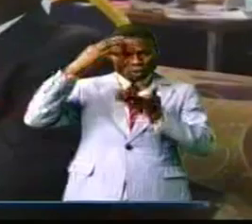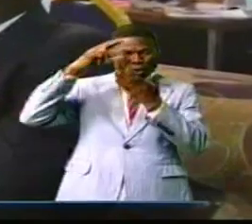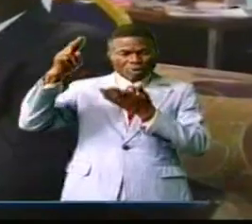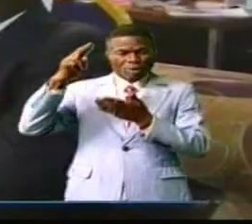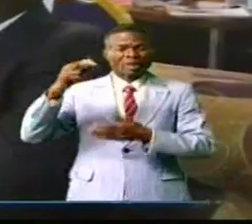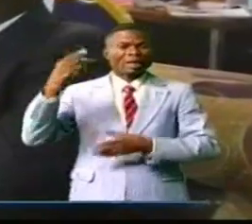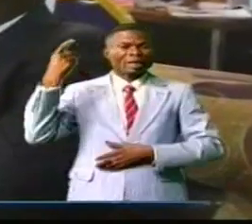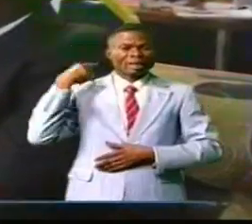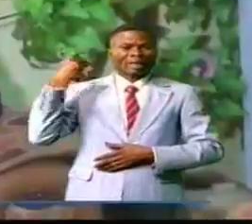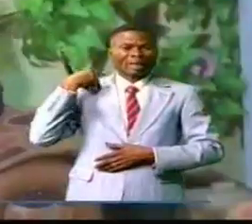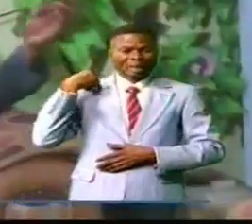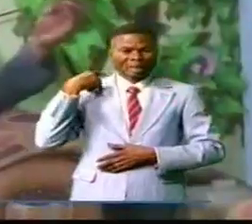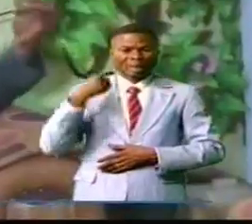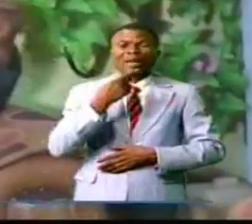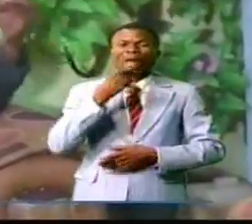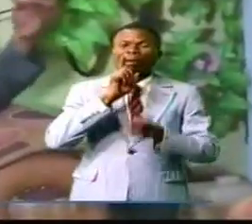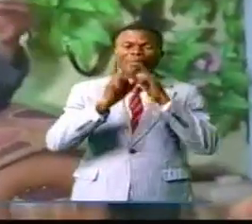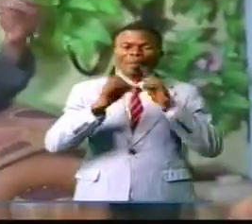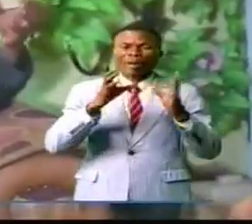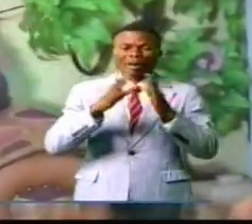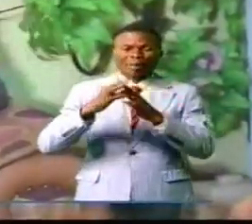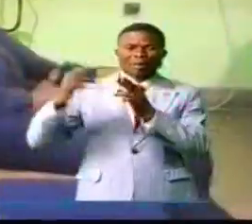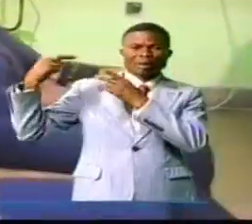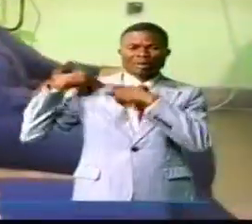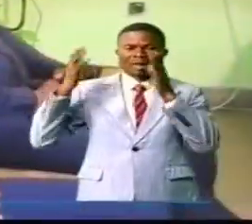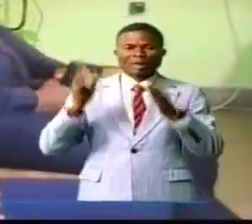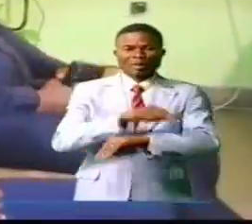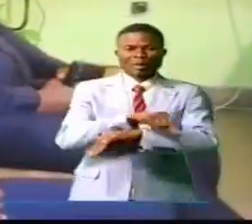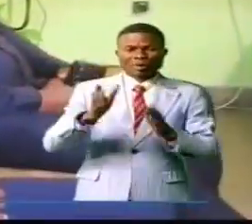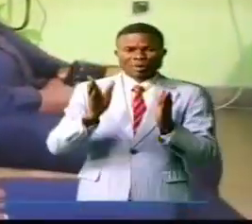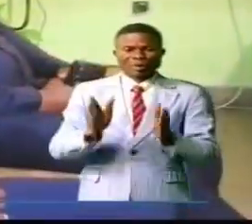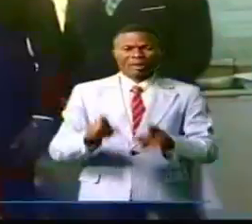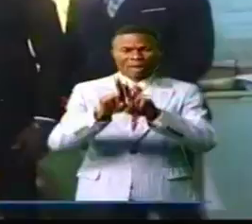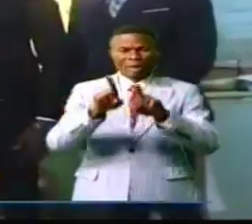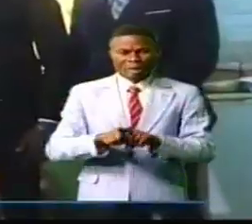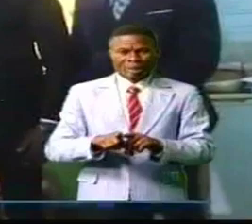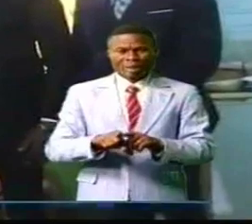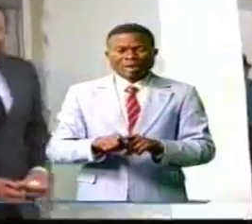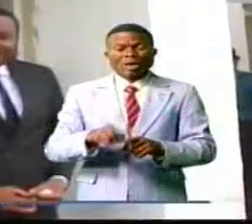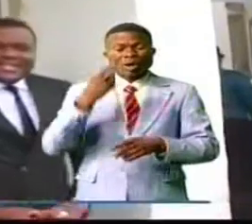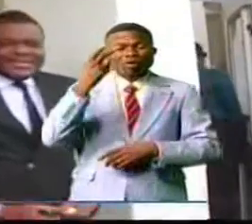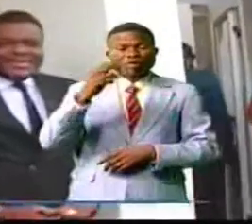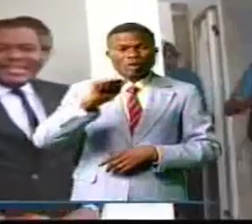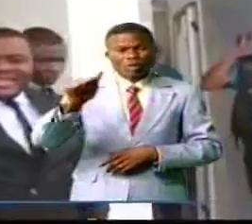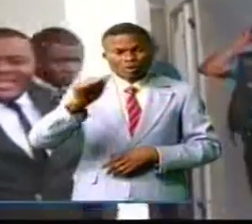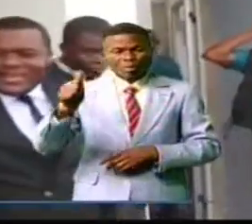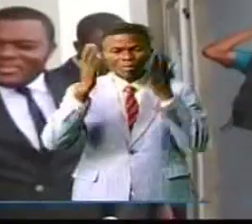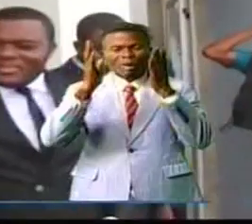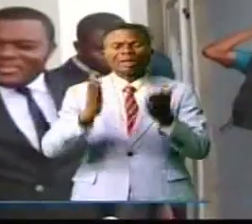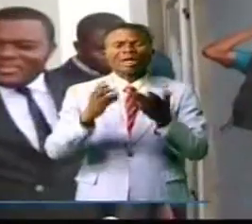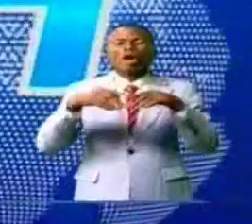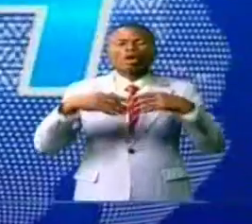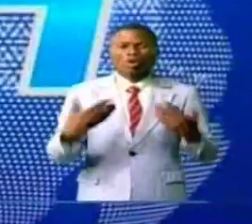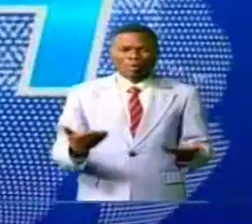Ogi Kalonji a non seulement échangé avec le responsable administratif, mais aussi palpé la réalité de l'étudiant